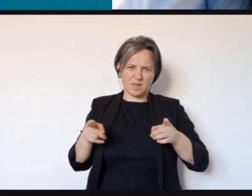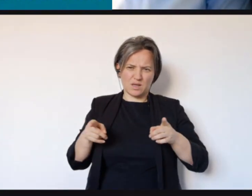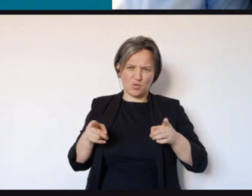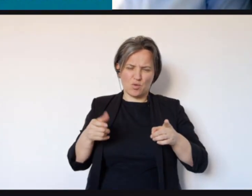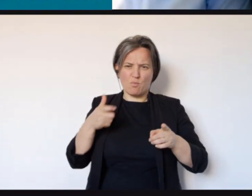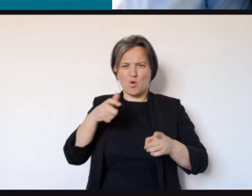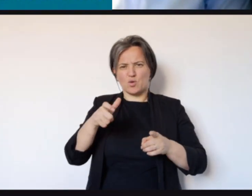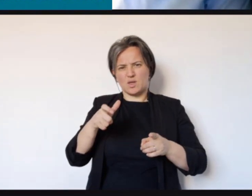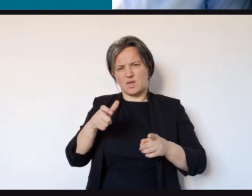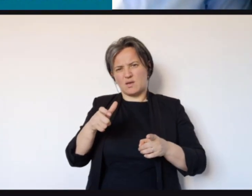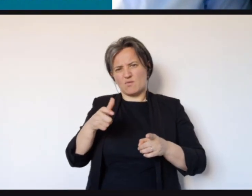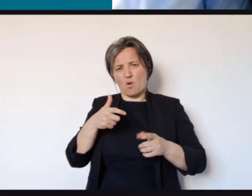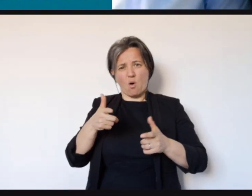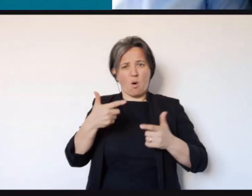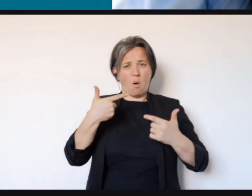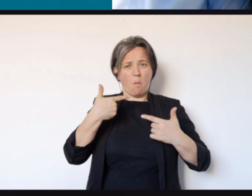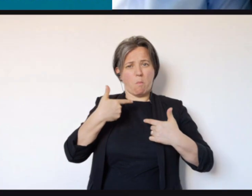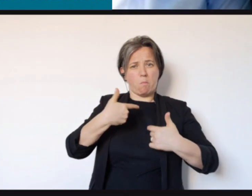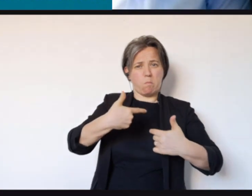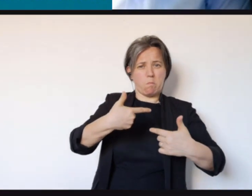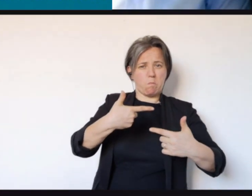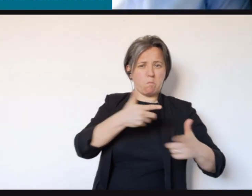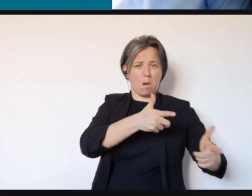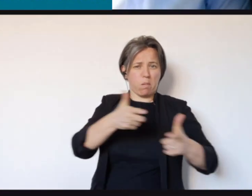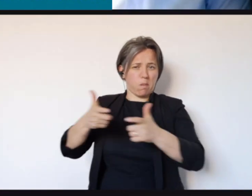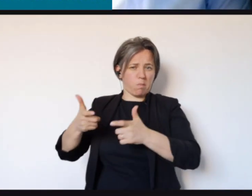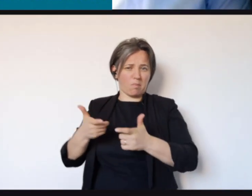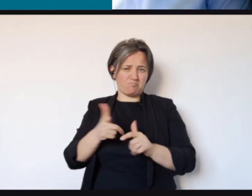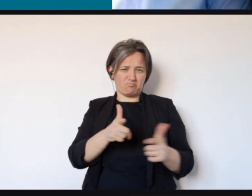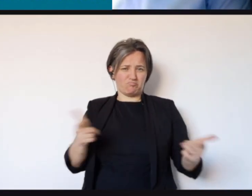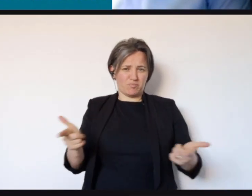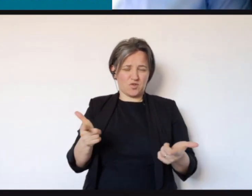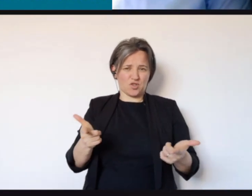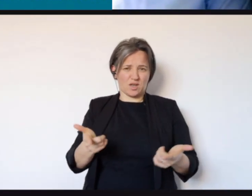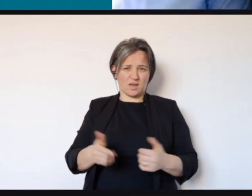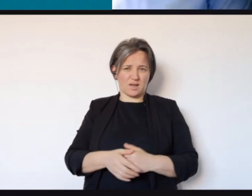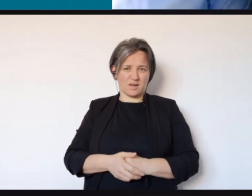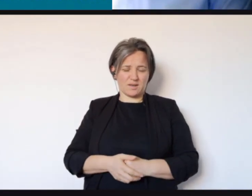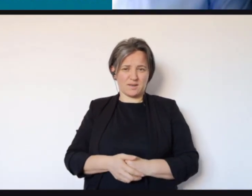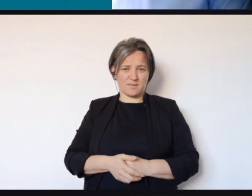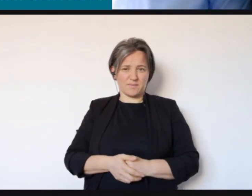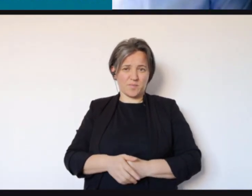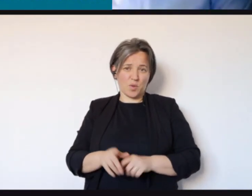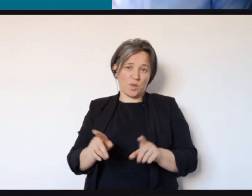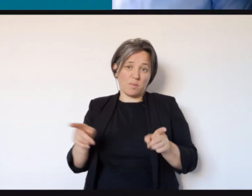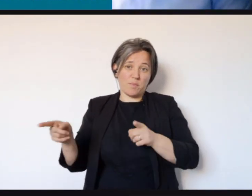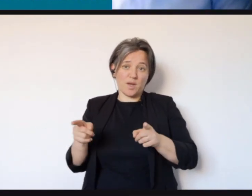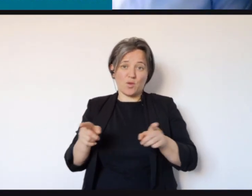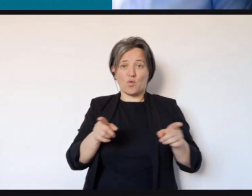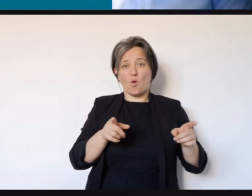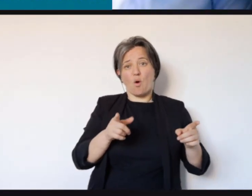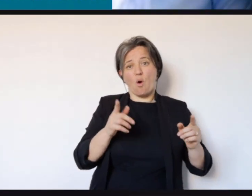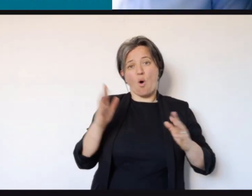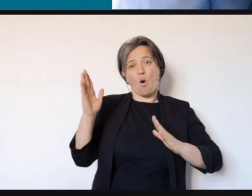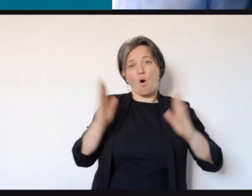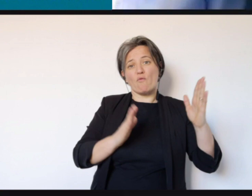sparava e noi non sparavamo a nessuno. E non è la stessa cosa.